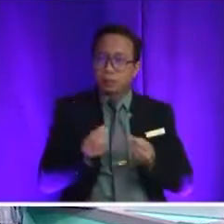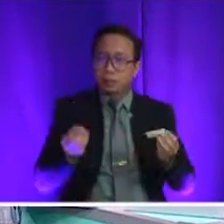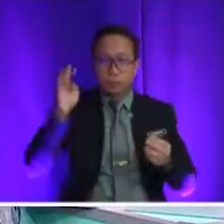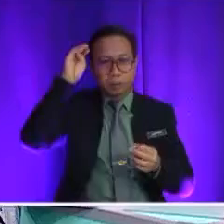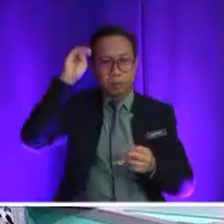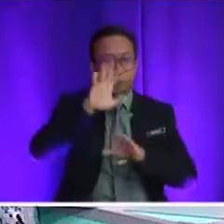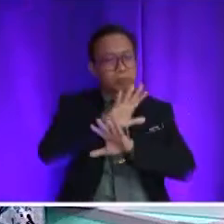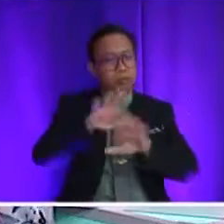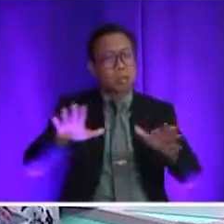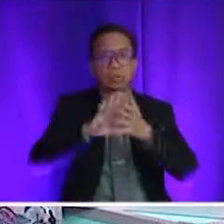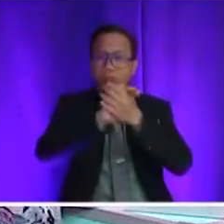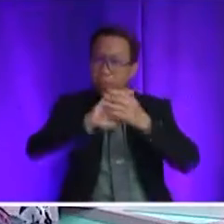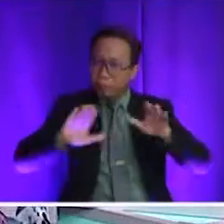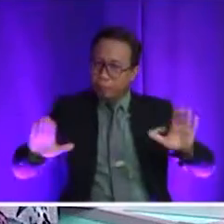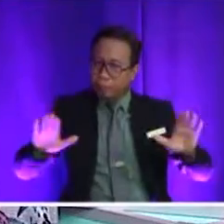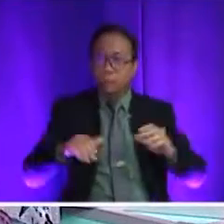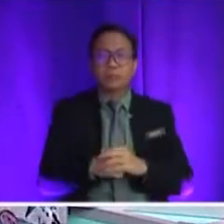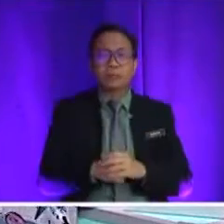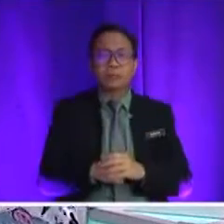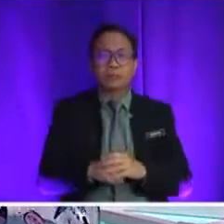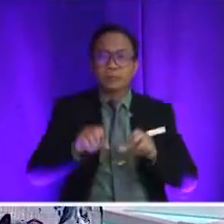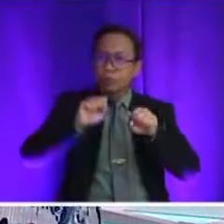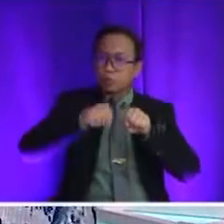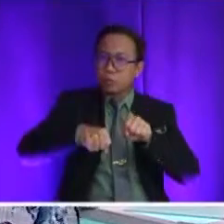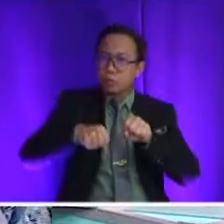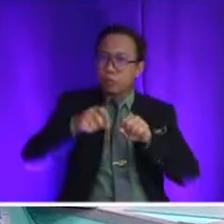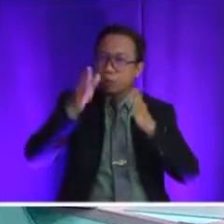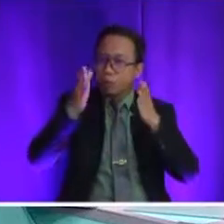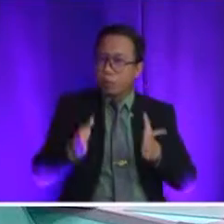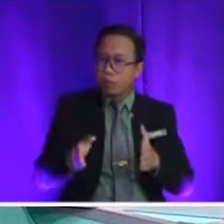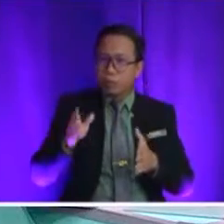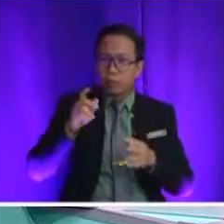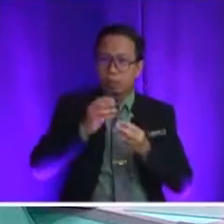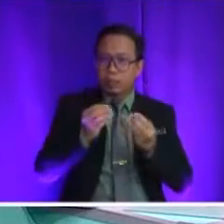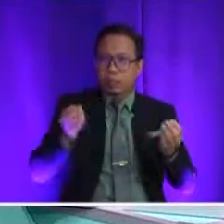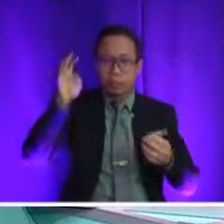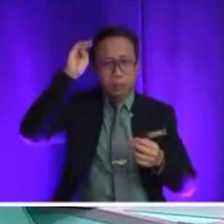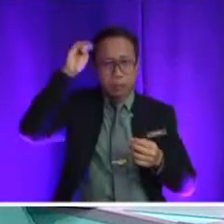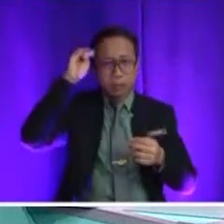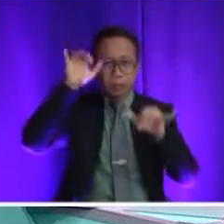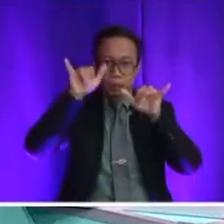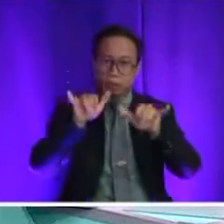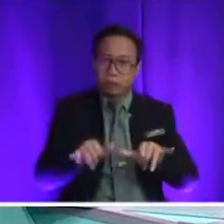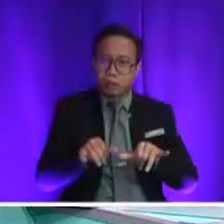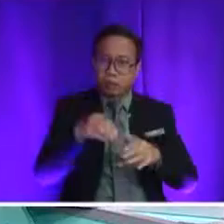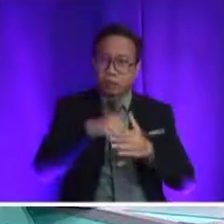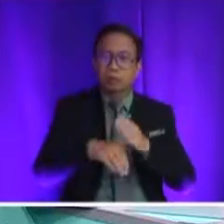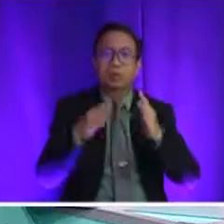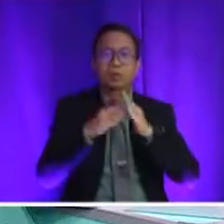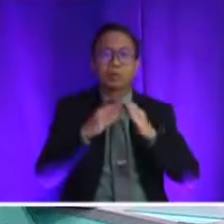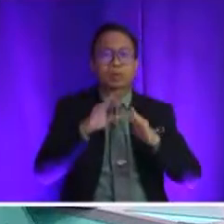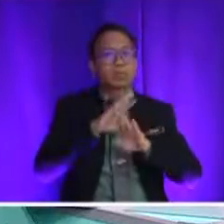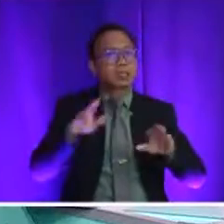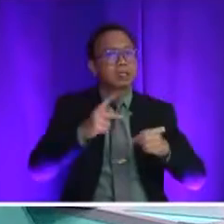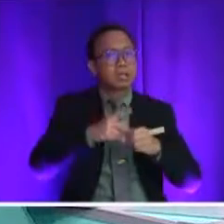Selamet aja di darurat di istihar kan supaya penduduk Tanah Melayu ini tinggal di duduk dalam rumah tidak